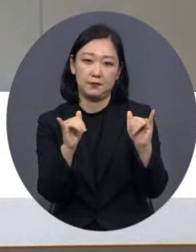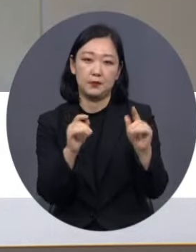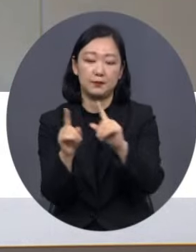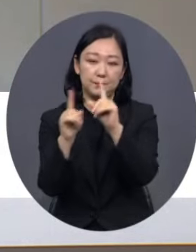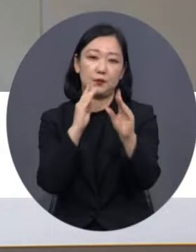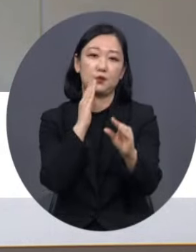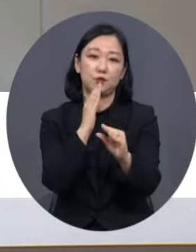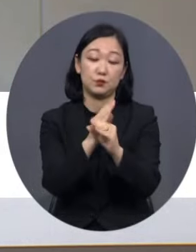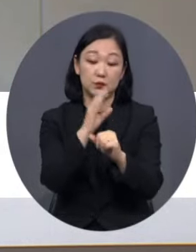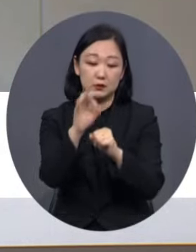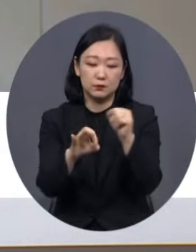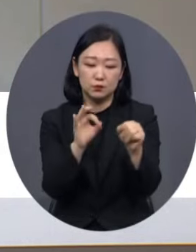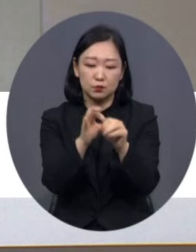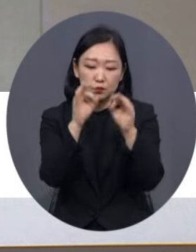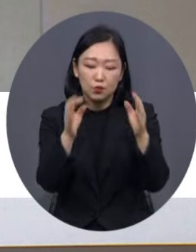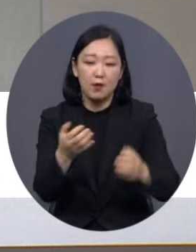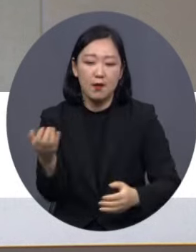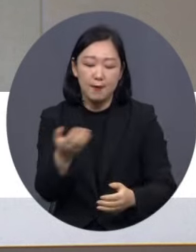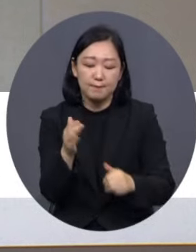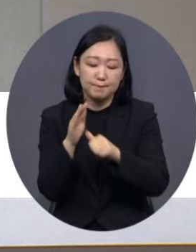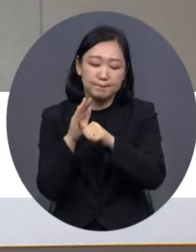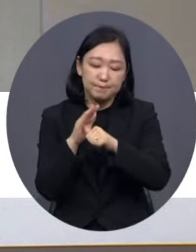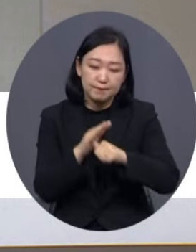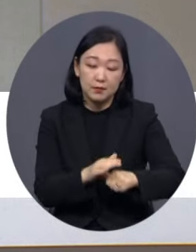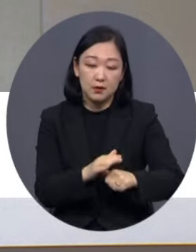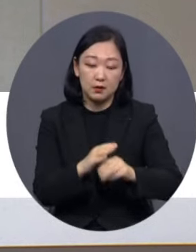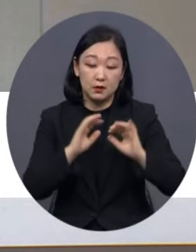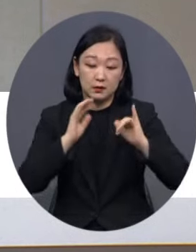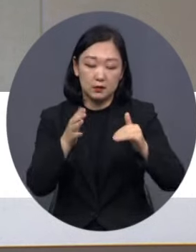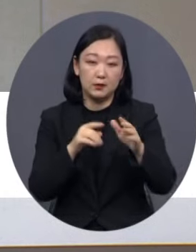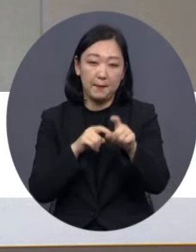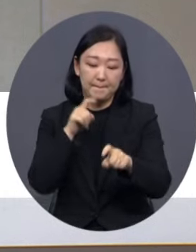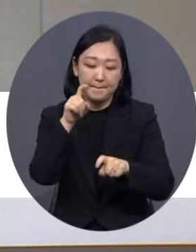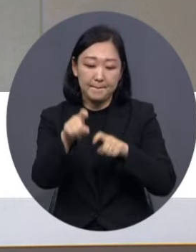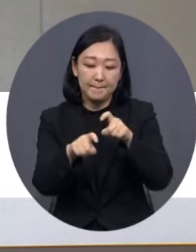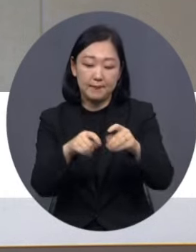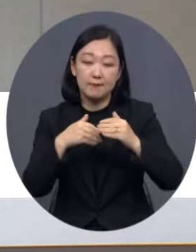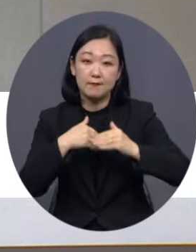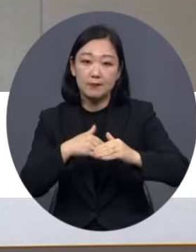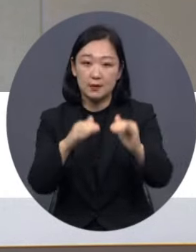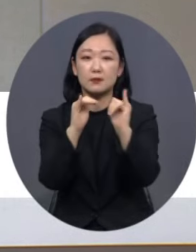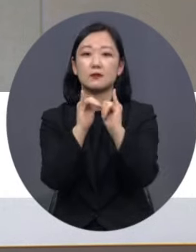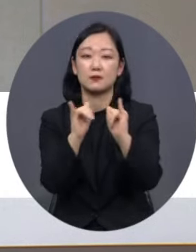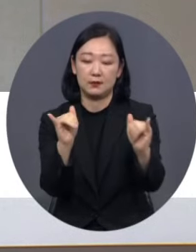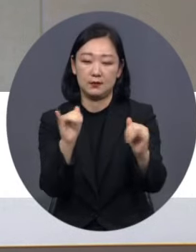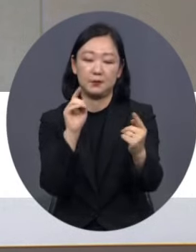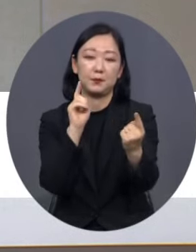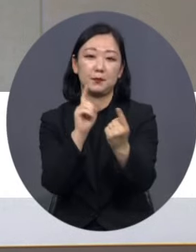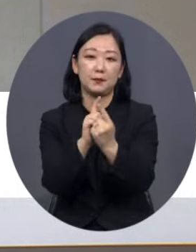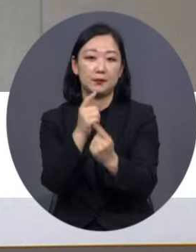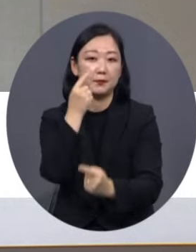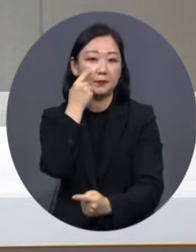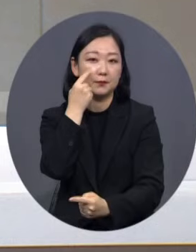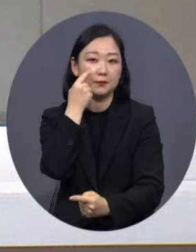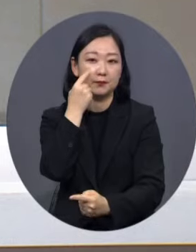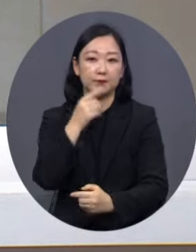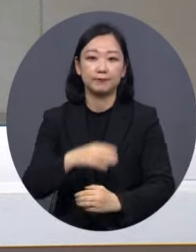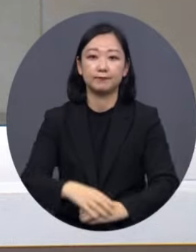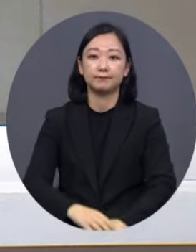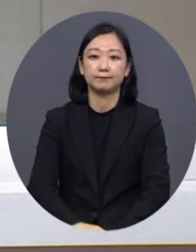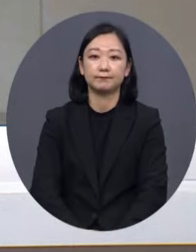10년 동안 아픔을 딛고 세상에 한 걸음씩 나아가고 있는 생존자를 김하은 기자가